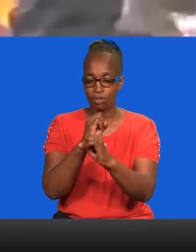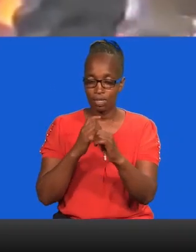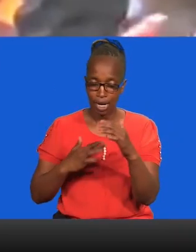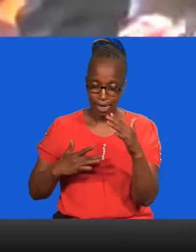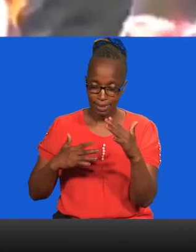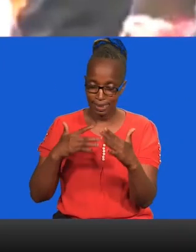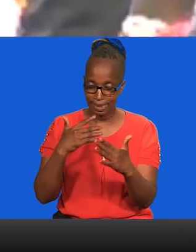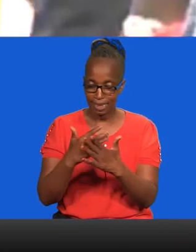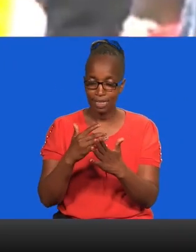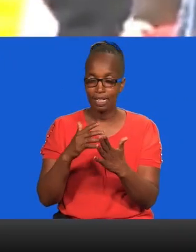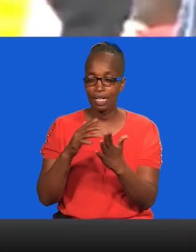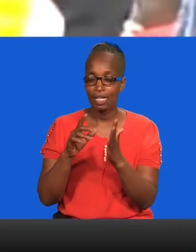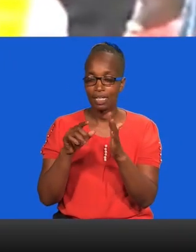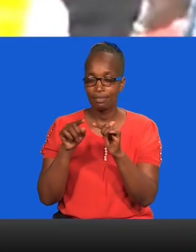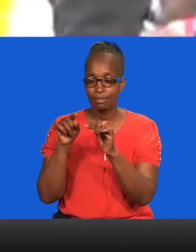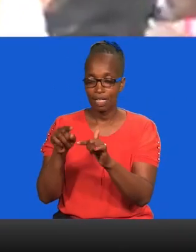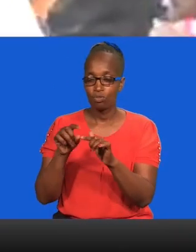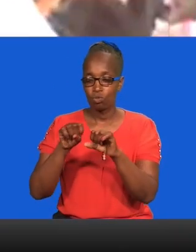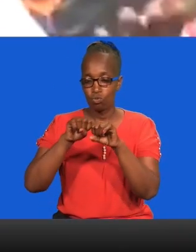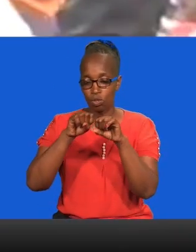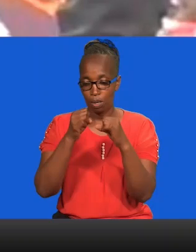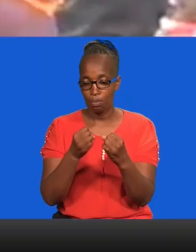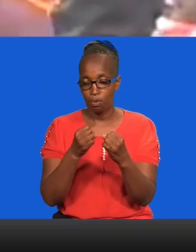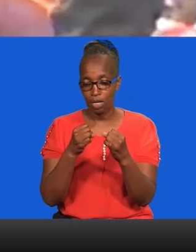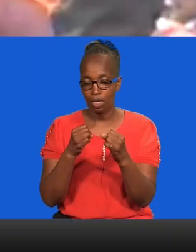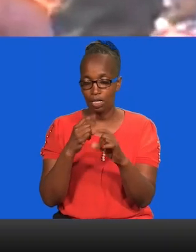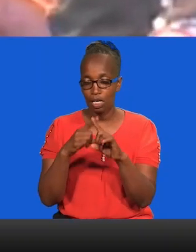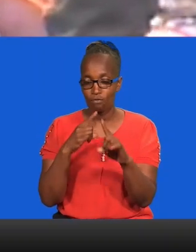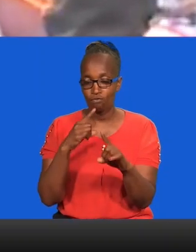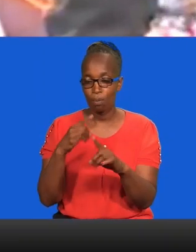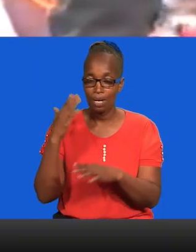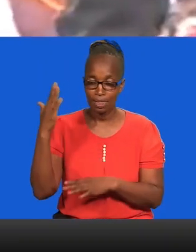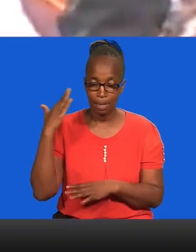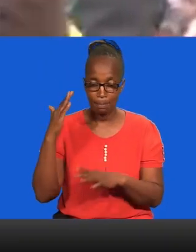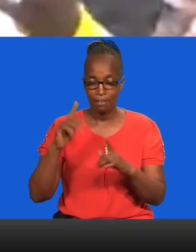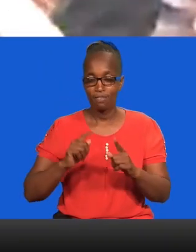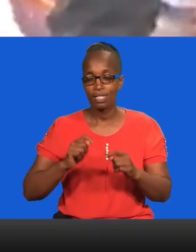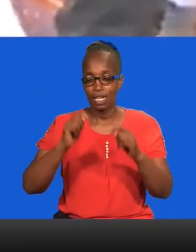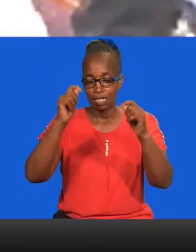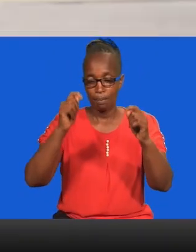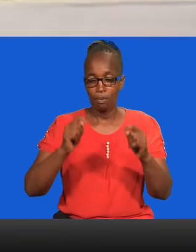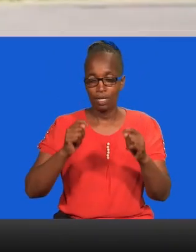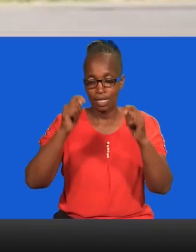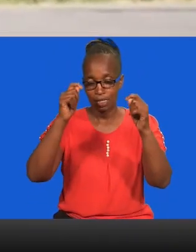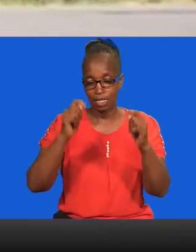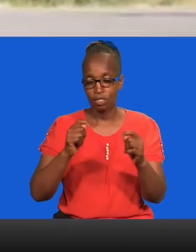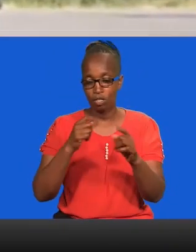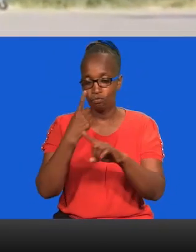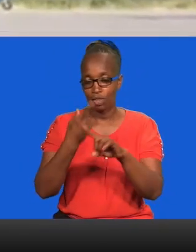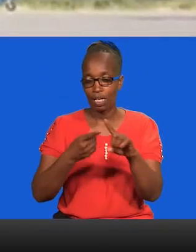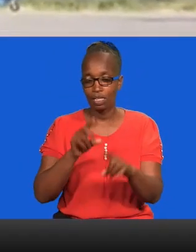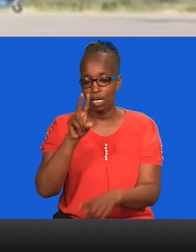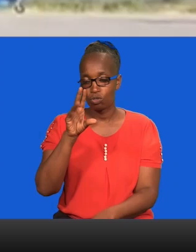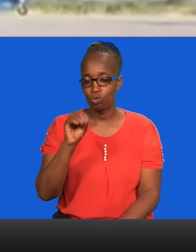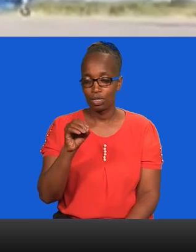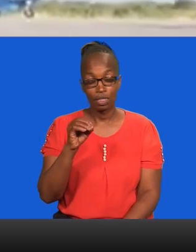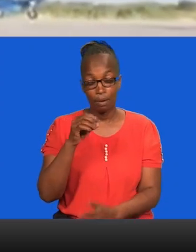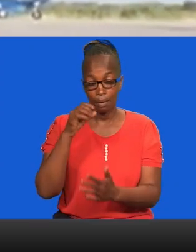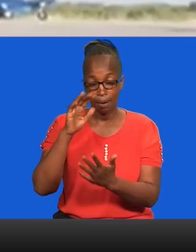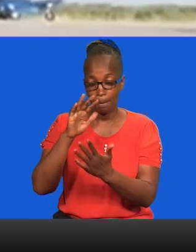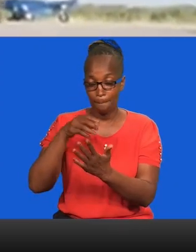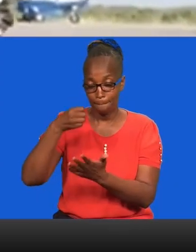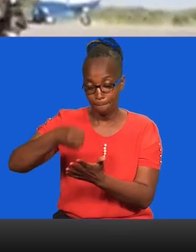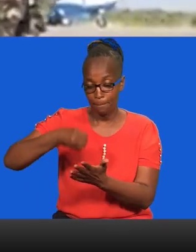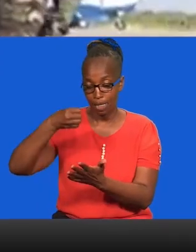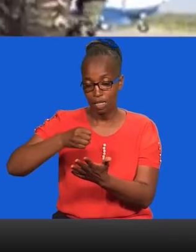mbele kumfanyia Rais Ruto kampeni, na baada ya Rais Ruto kuchukua mikoba ya uongozi akamteua kama waziri wa usalama wa